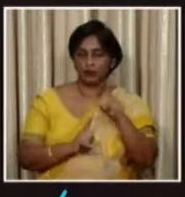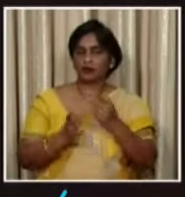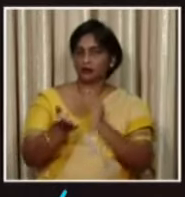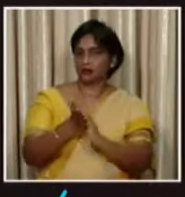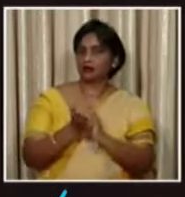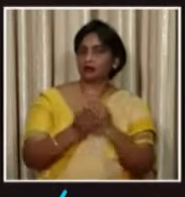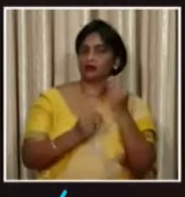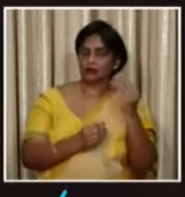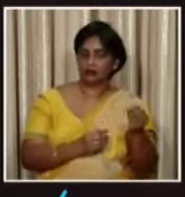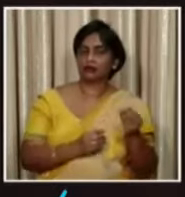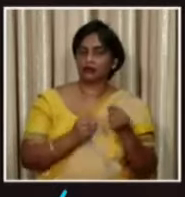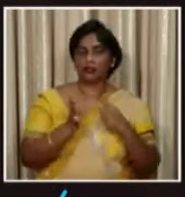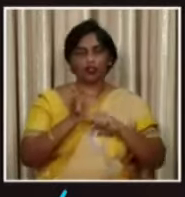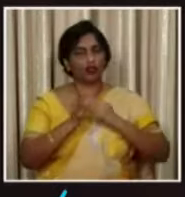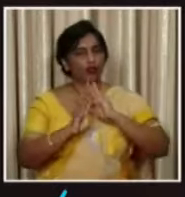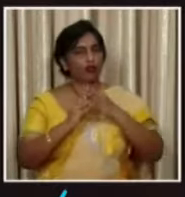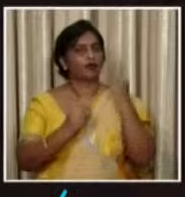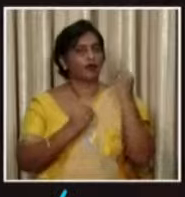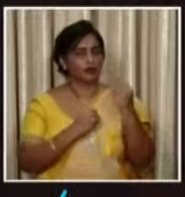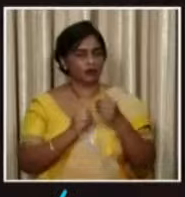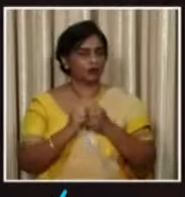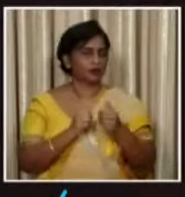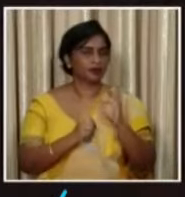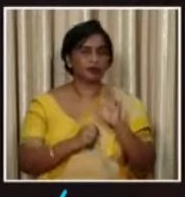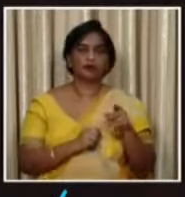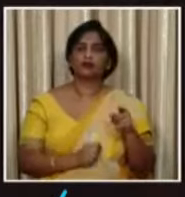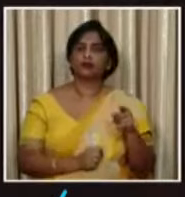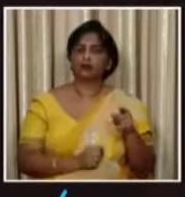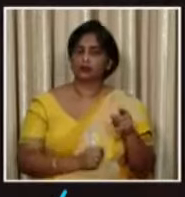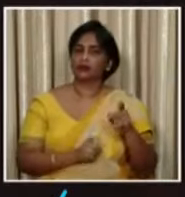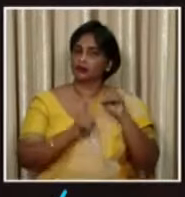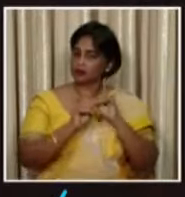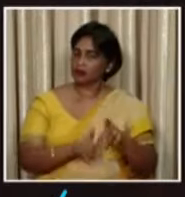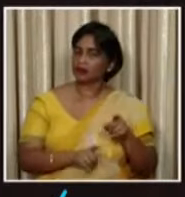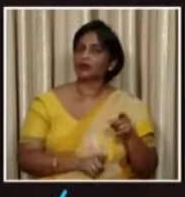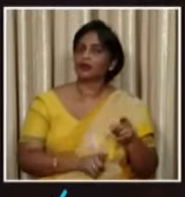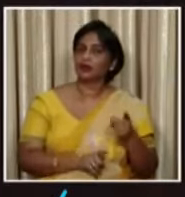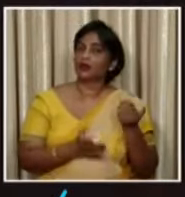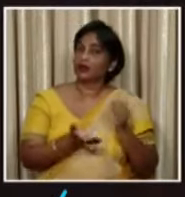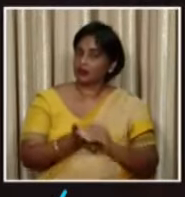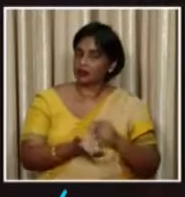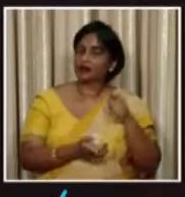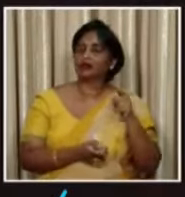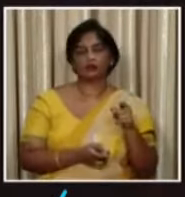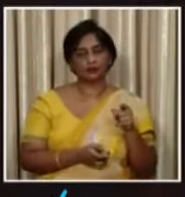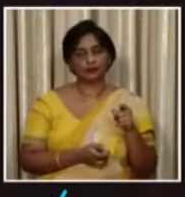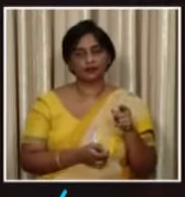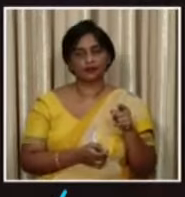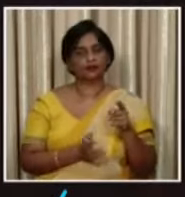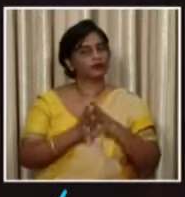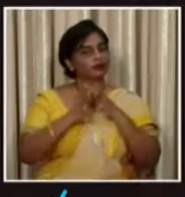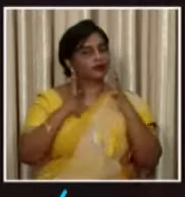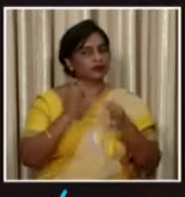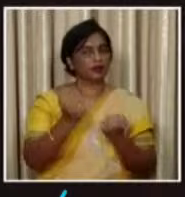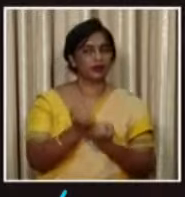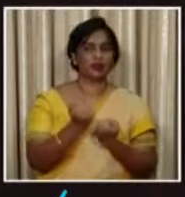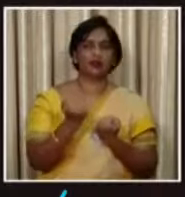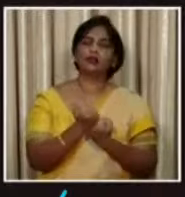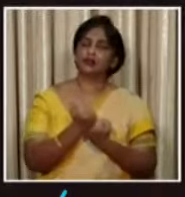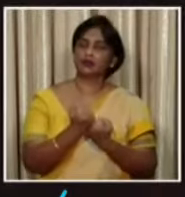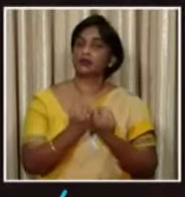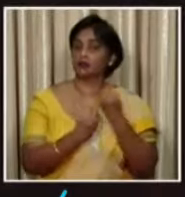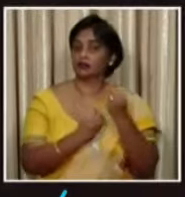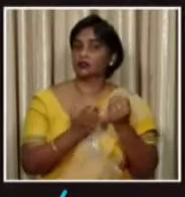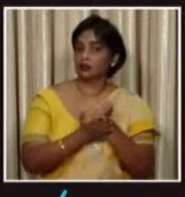සහයෝගයක් දෙනවා ඔවුන්ගේ උපකරණ ලබා ගැනීම සහ නිකුත් කටයුතු සඳහා කියලා ඒ වගේම තව දුරටත් ඔවුන්ට විශාල දායකත්වයක් දෙන්න